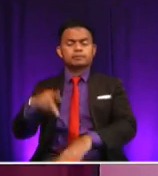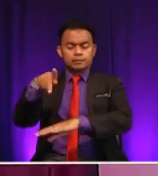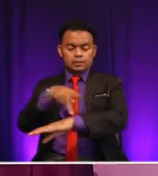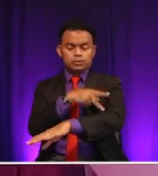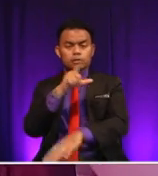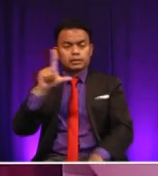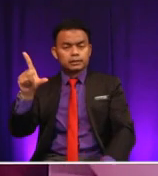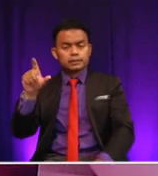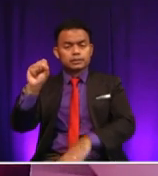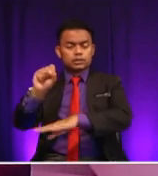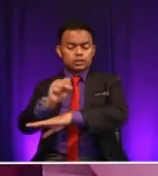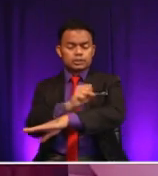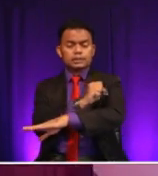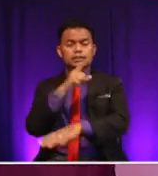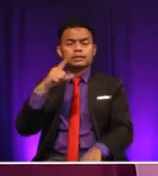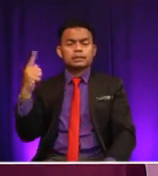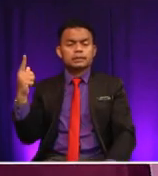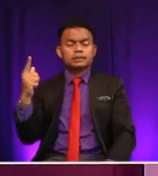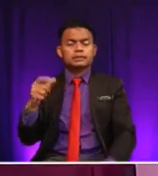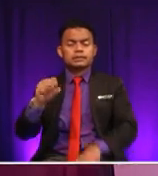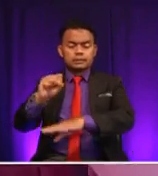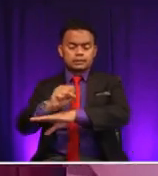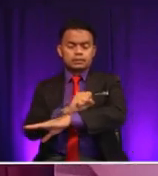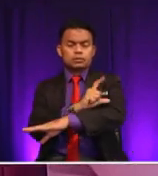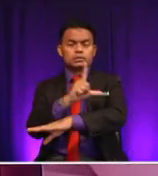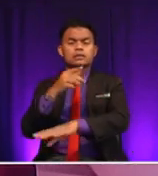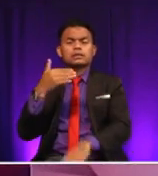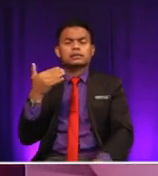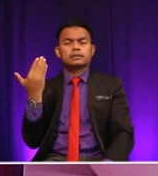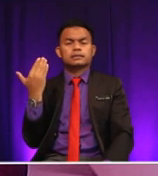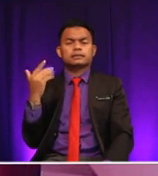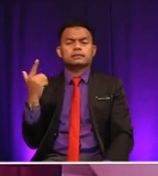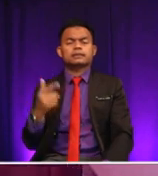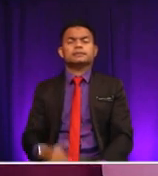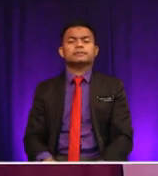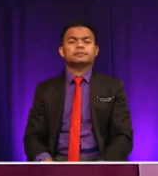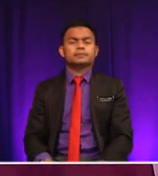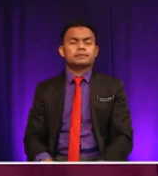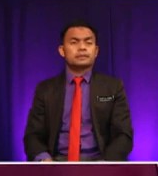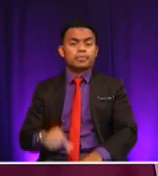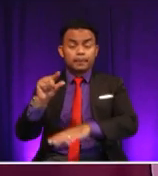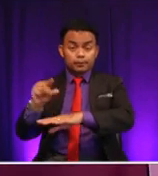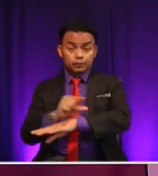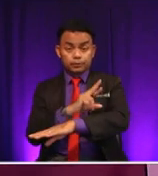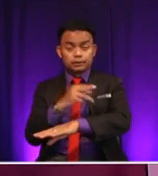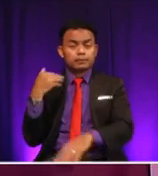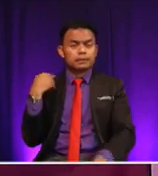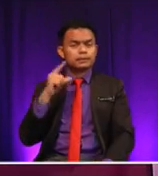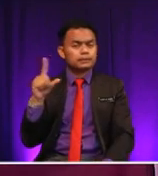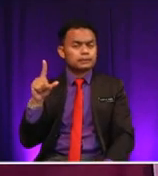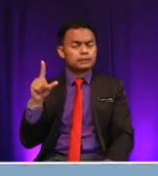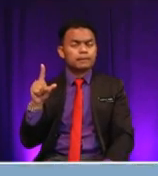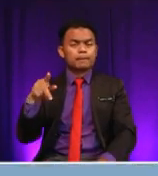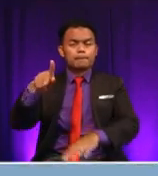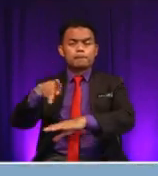jadi gurindam ini merupakan satu bentuk puisi Melayu lamo Oke jadi murid-murid Kenapa HAM di sini bila sebuah gurindam